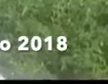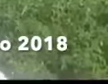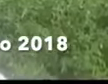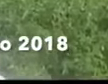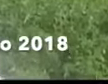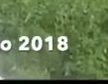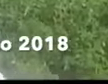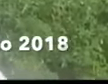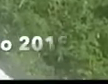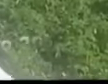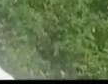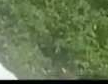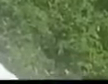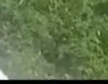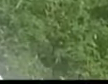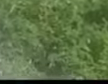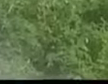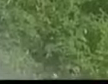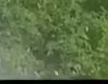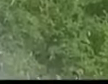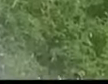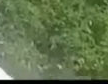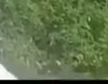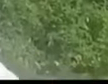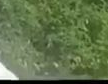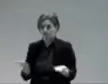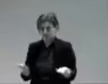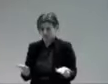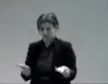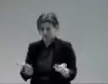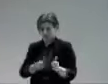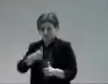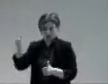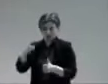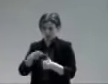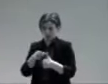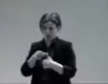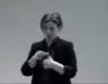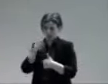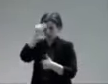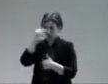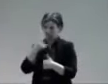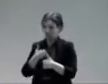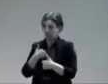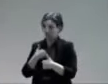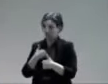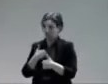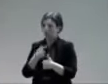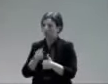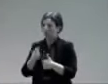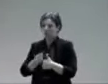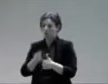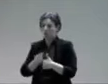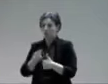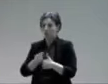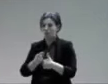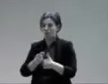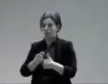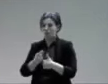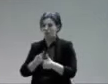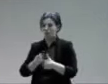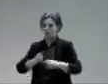stivali e venite qui venite ad ascoltarci penso che bisogna rimettere gli stivali e